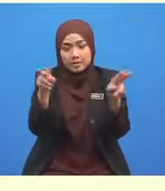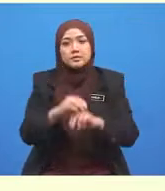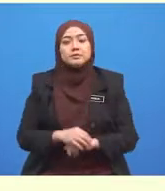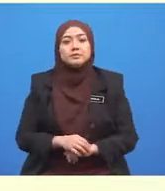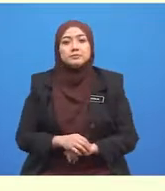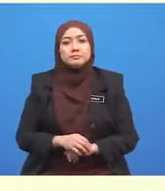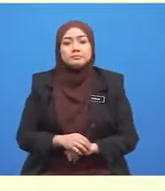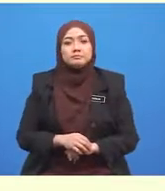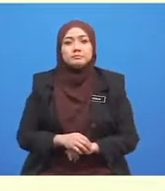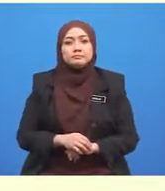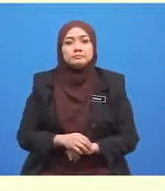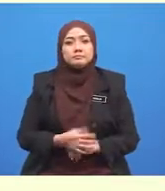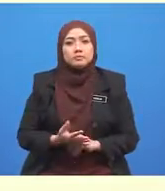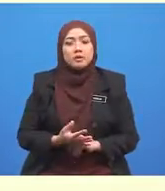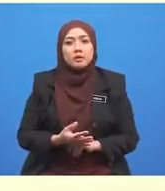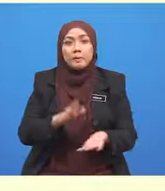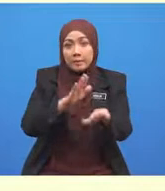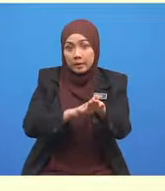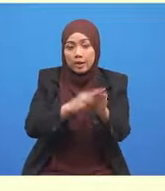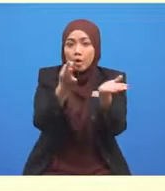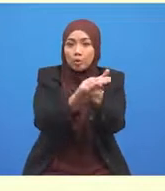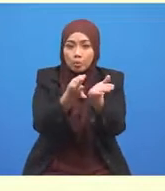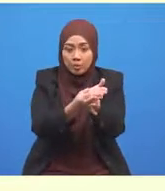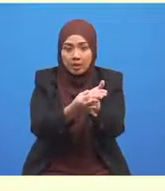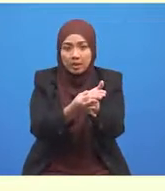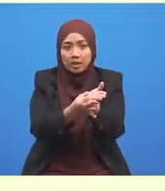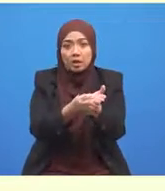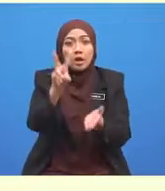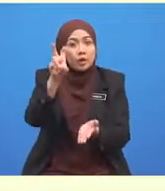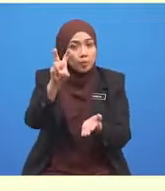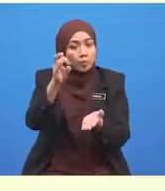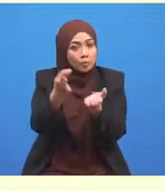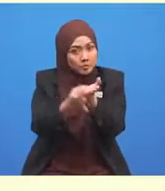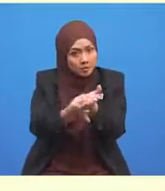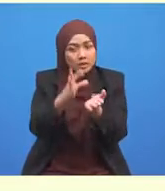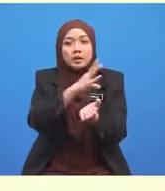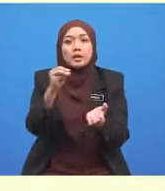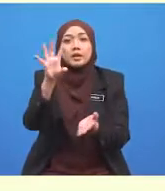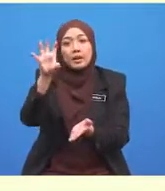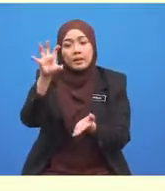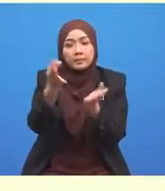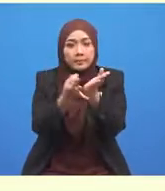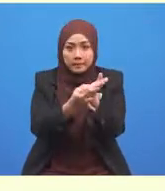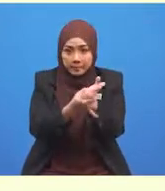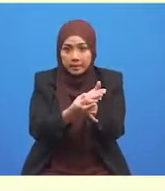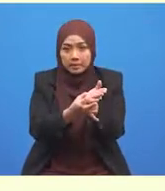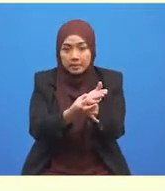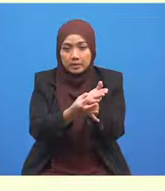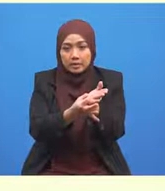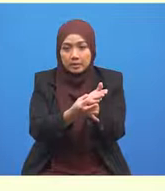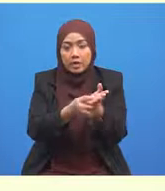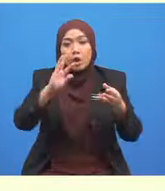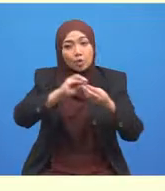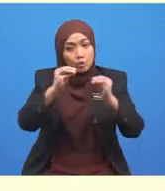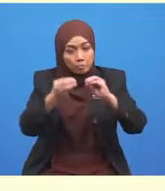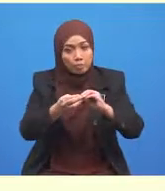Manakala ciri-ciri yang ada pada duit shilling 20 sen dan 50 sen pula adalah nombor